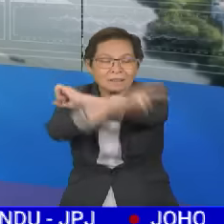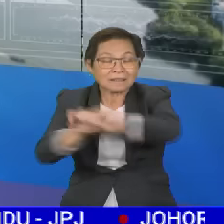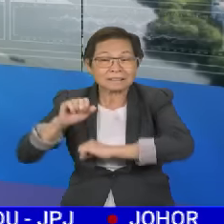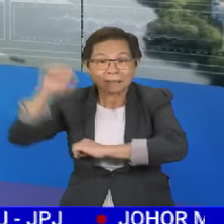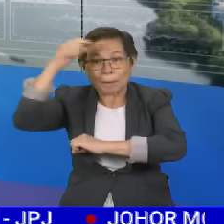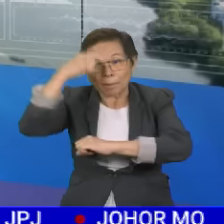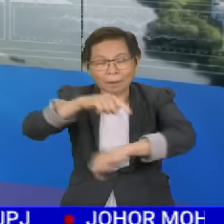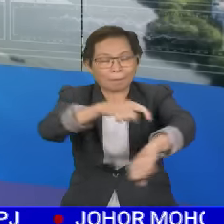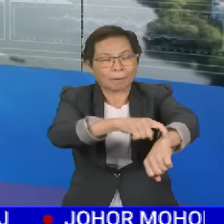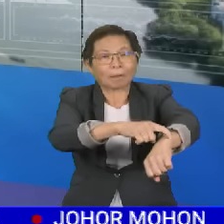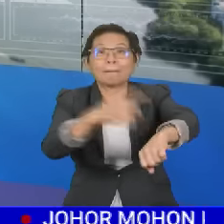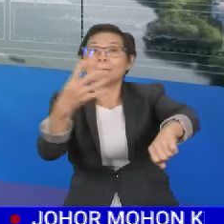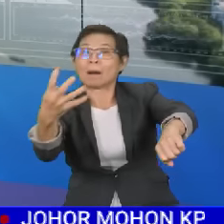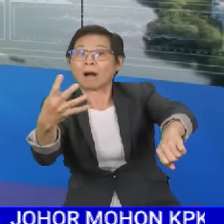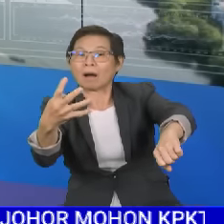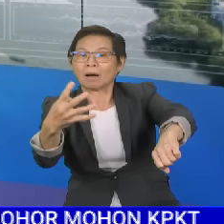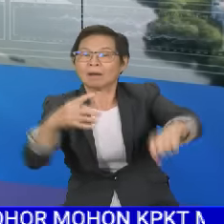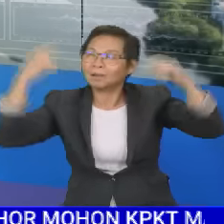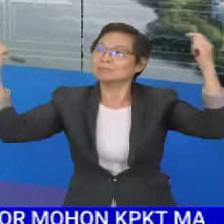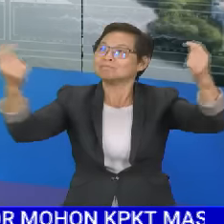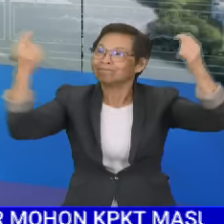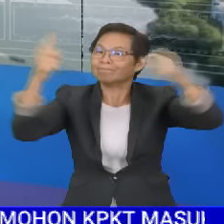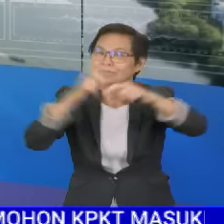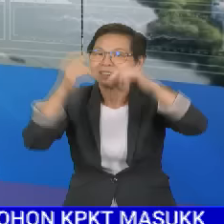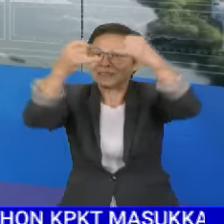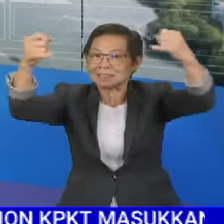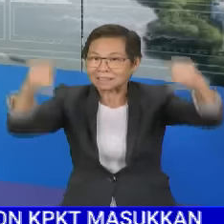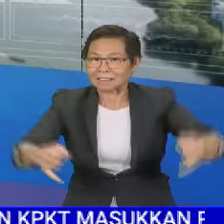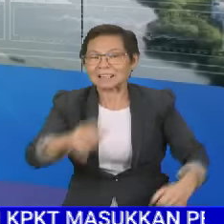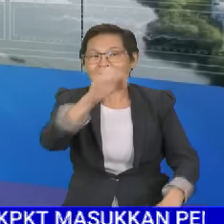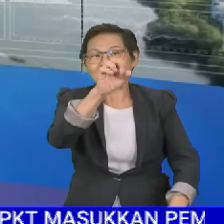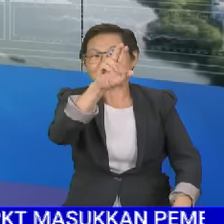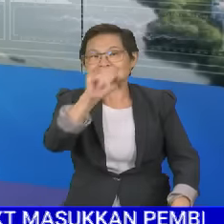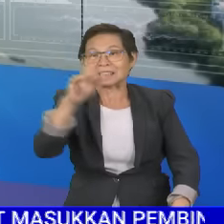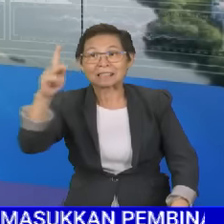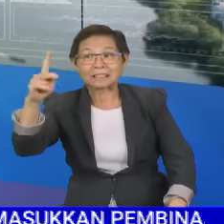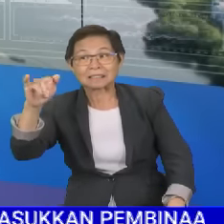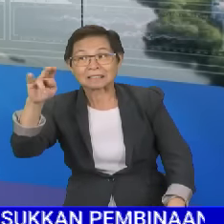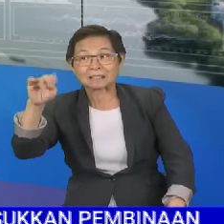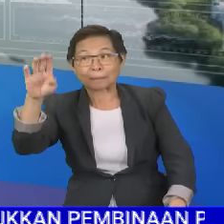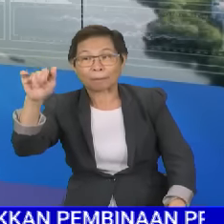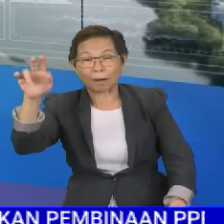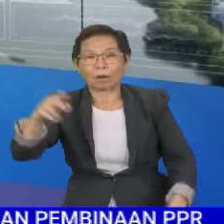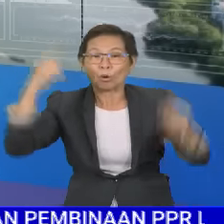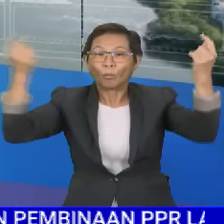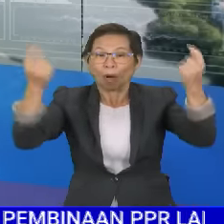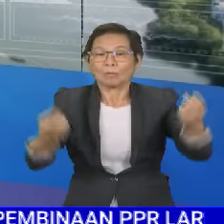Sabah bagi penggal ke-4 dalam istiadat di istana Sri Kinabalu upacara menandatangani